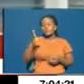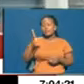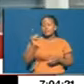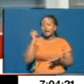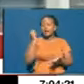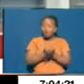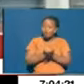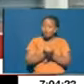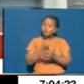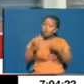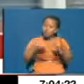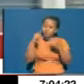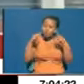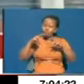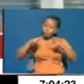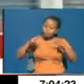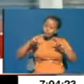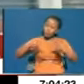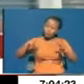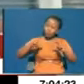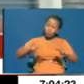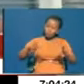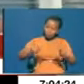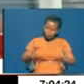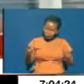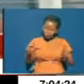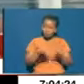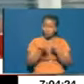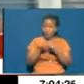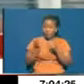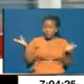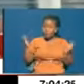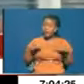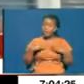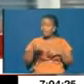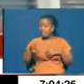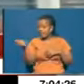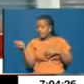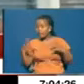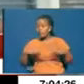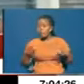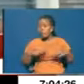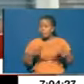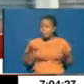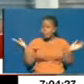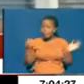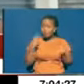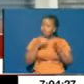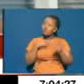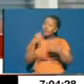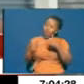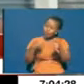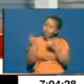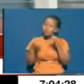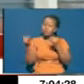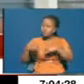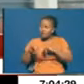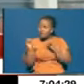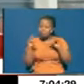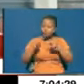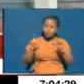inachunguza hiyo kesi na kuna wengine pia ambao bado tunawafuatilia